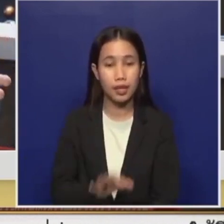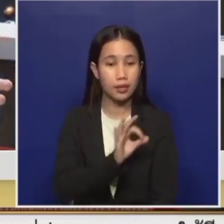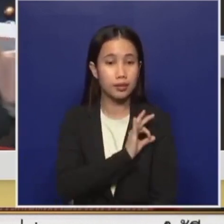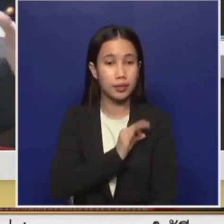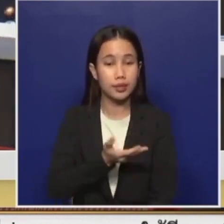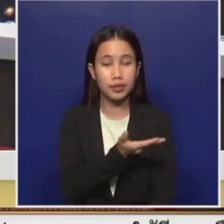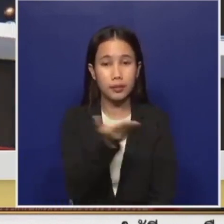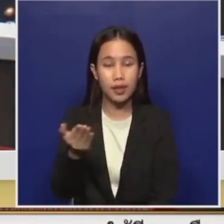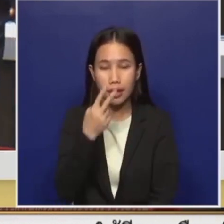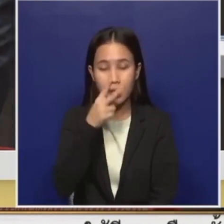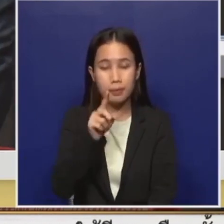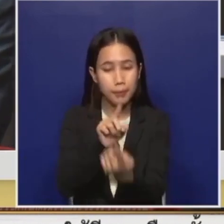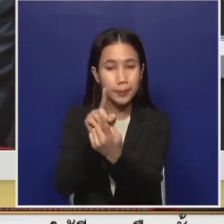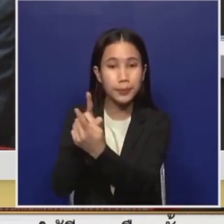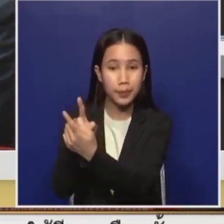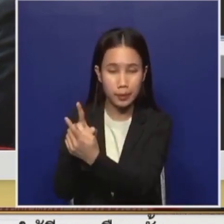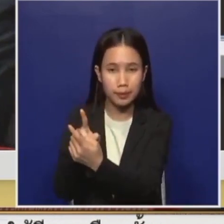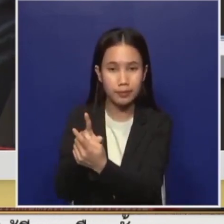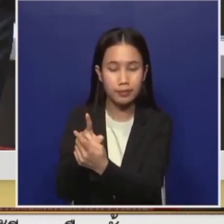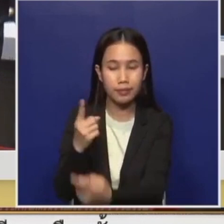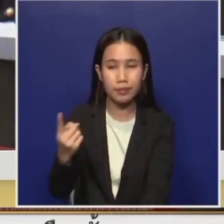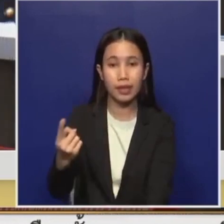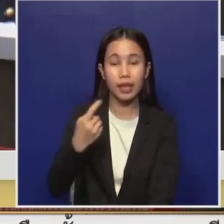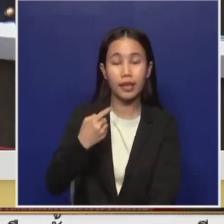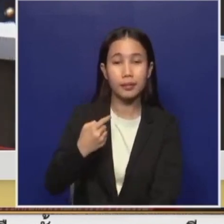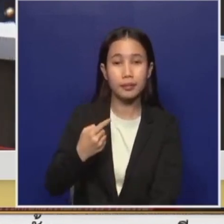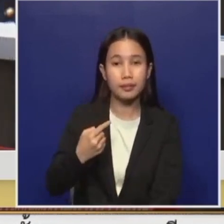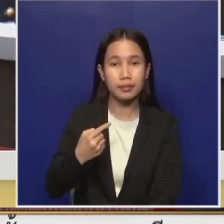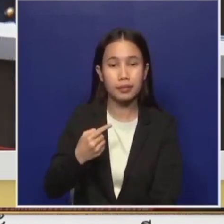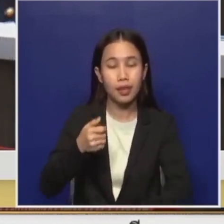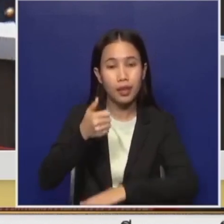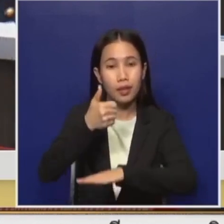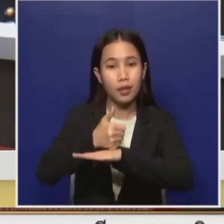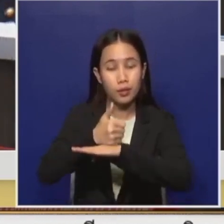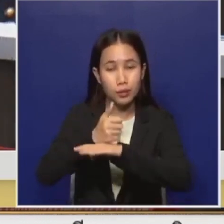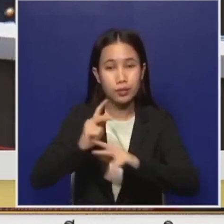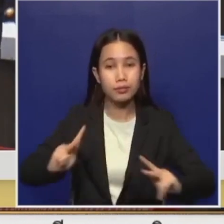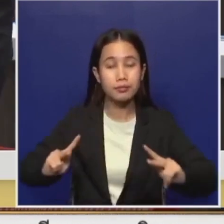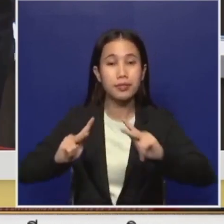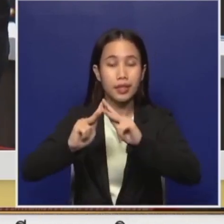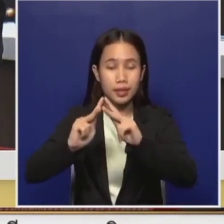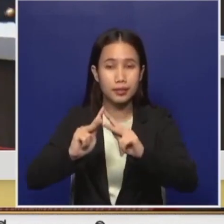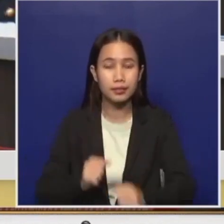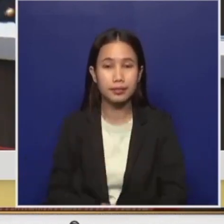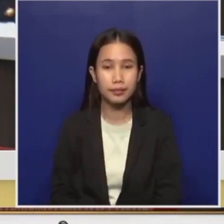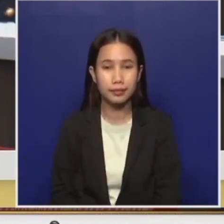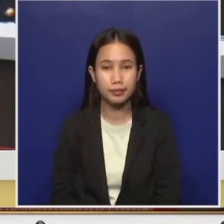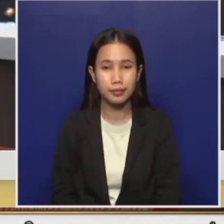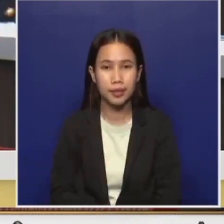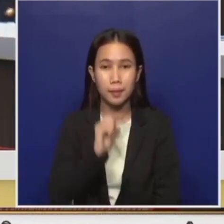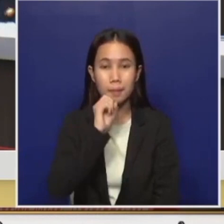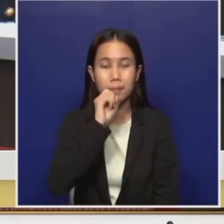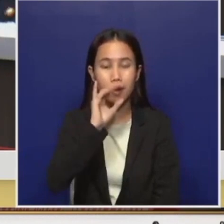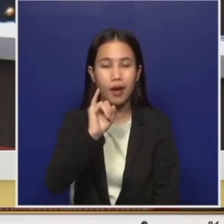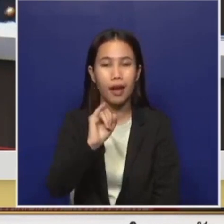เจอหน้ากันถามหาท่านรำตรีวาการกระสวงภานิยวาไปไหนหลคนตอบบอกว่าไป ICU